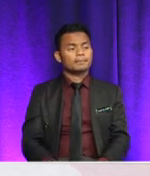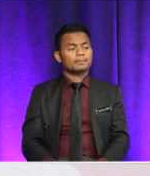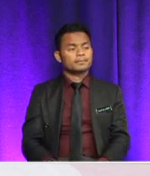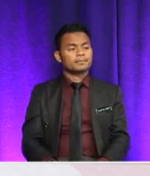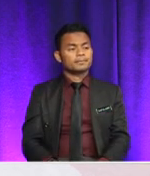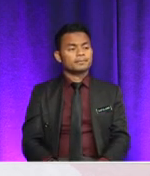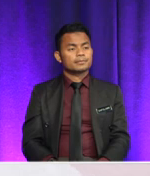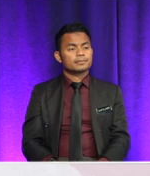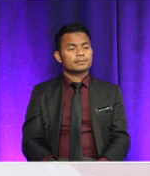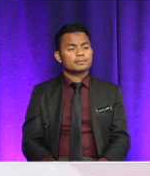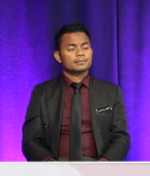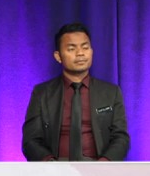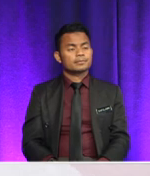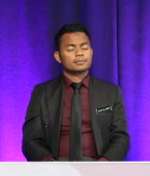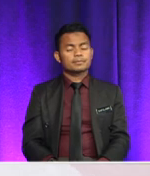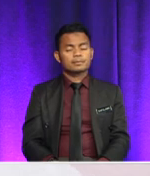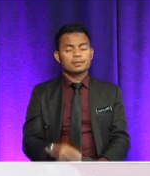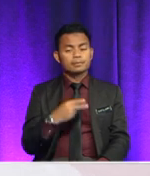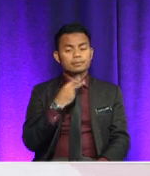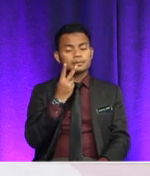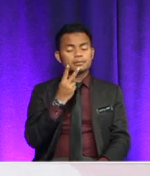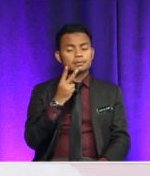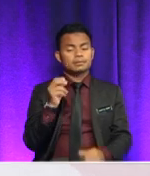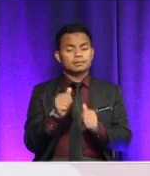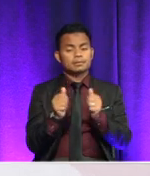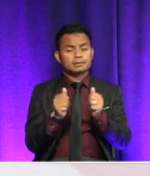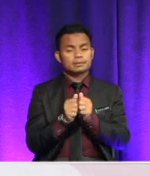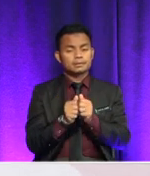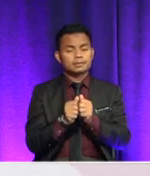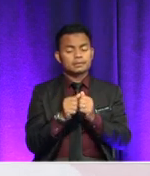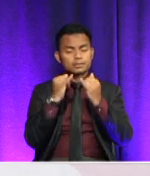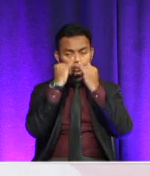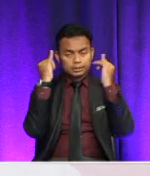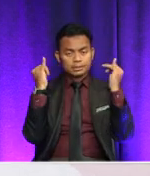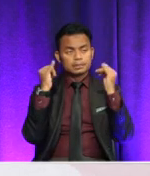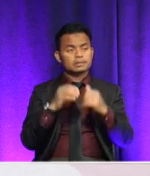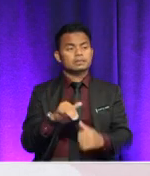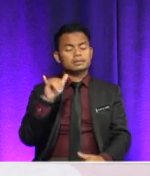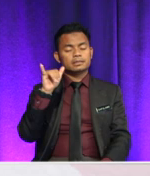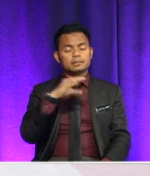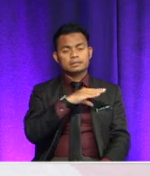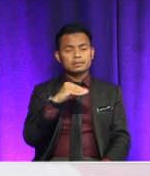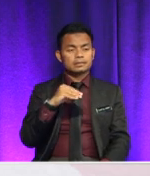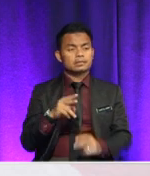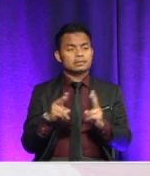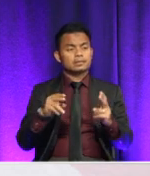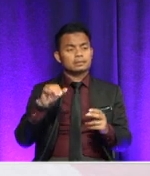afik melafazkan dengan Jelas intonasi yang betul dan meyakinkan